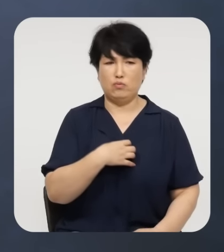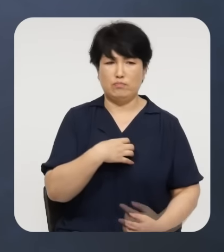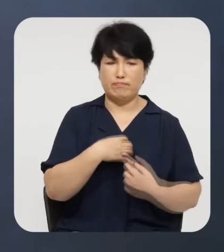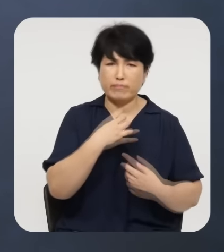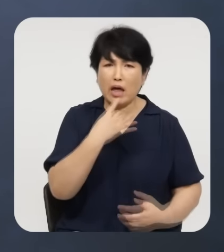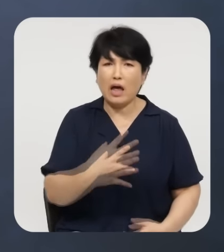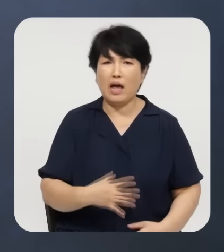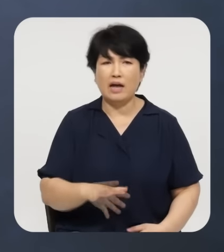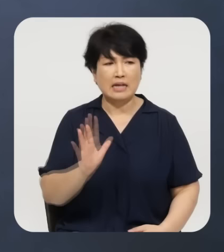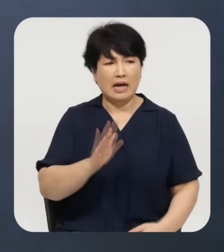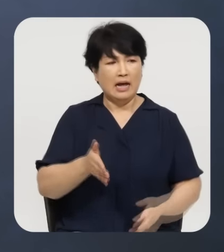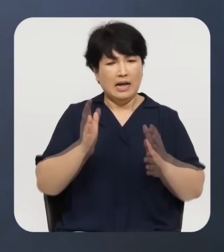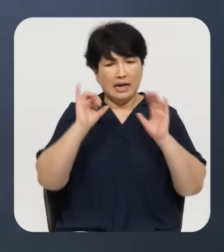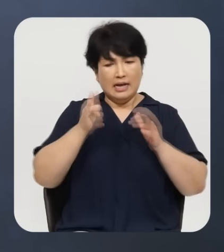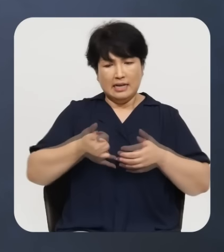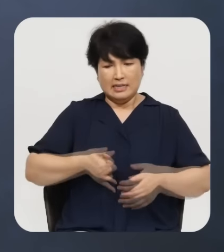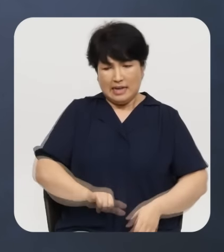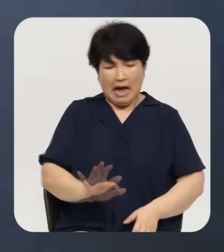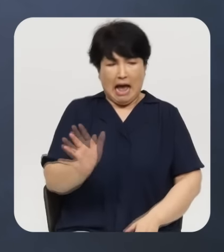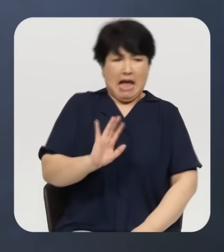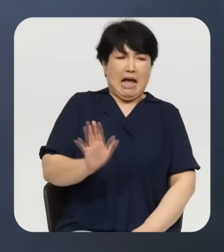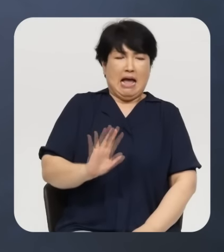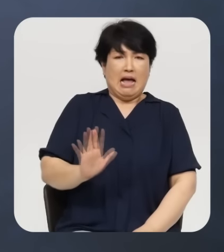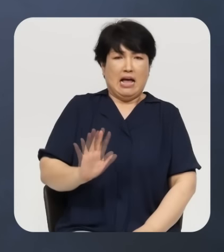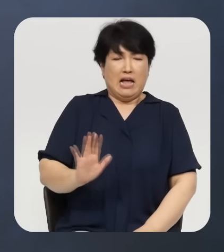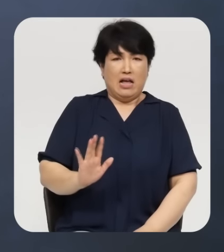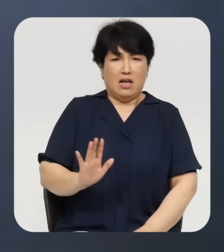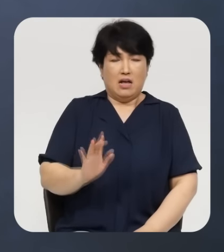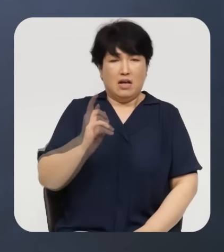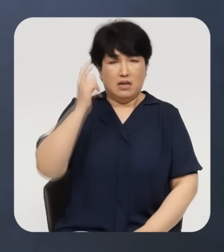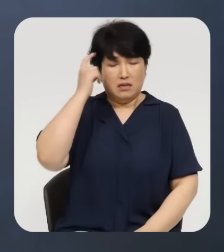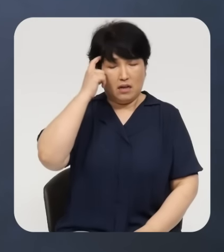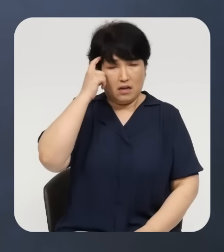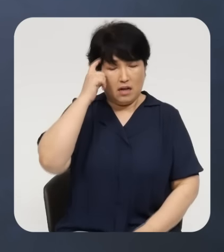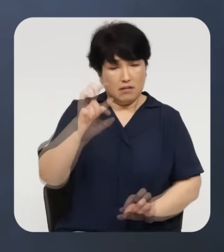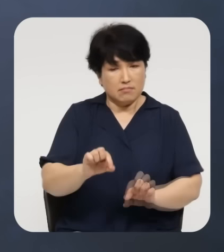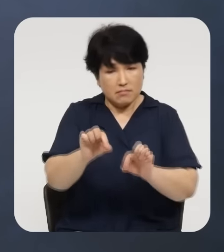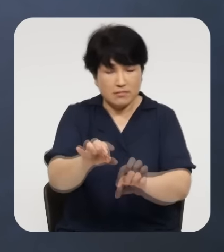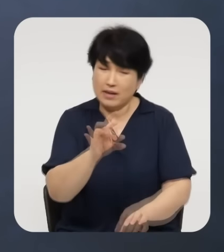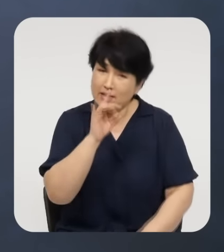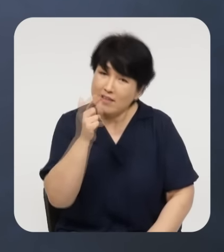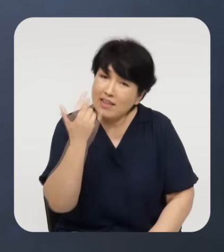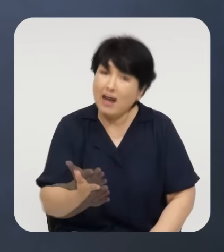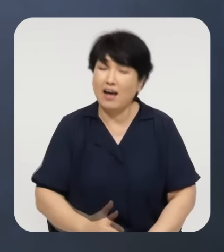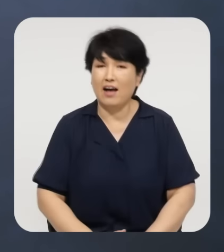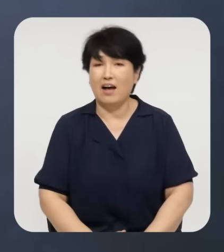내가 두 번 다시 안 낳아야 되겠다. 이렇게 딱 관점을 가지면 안 될까?